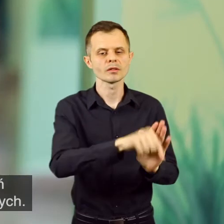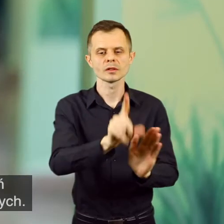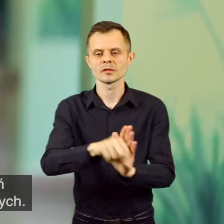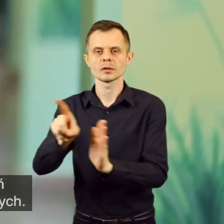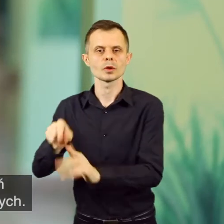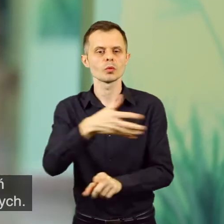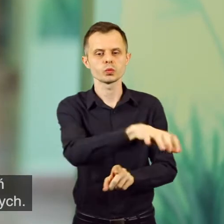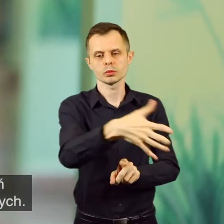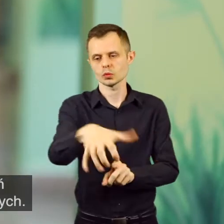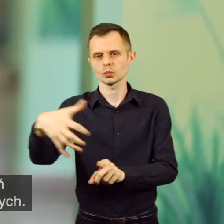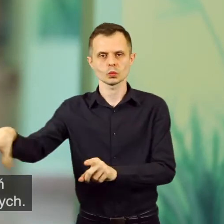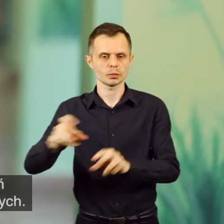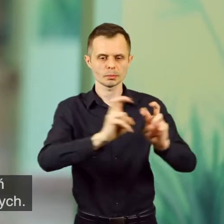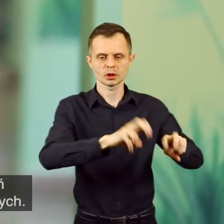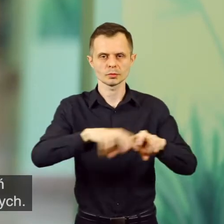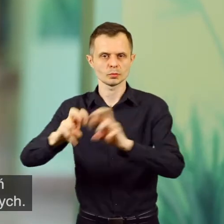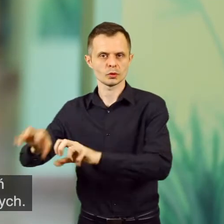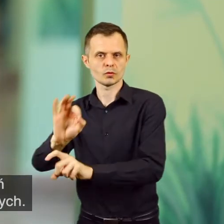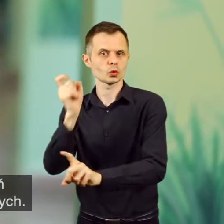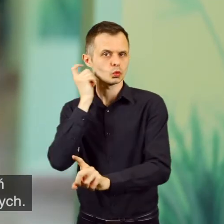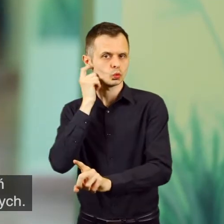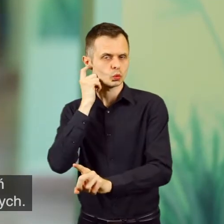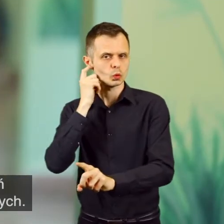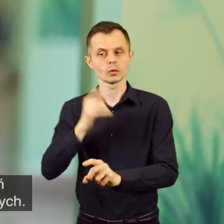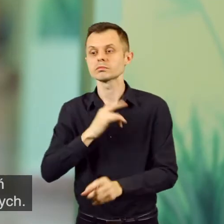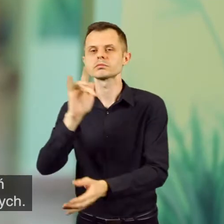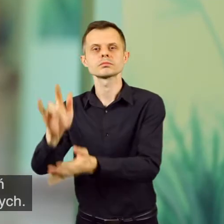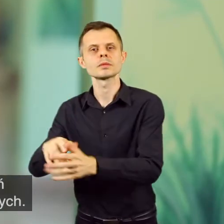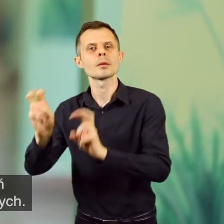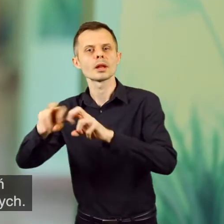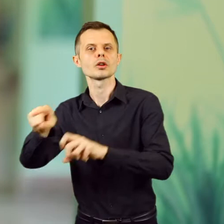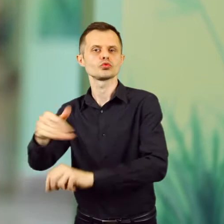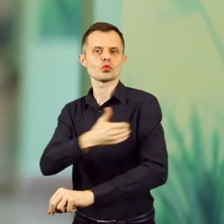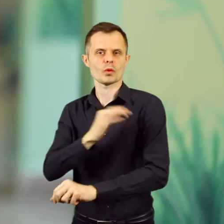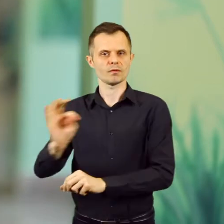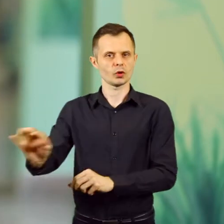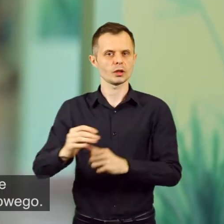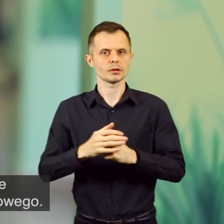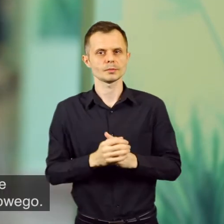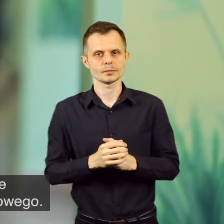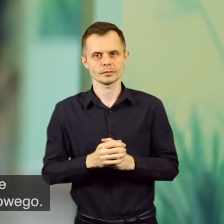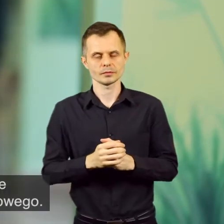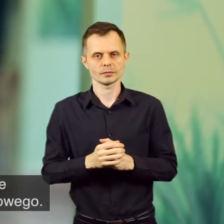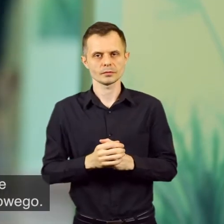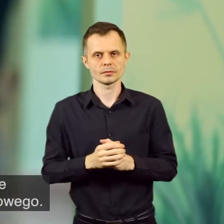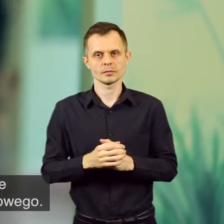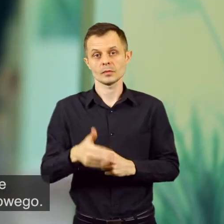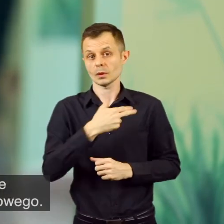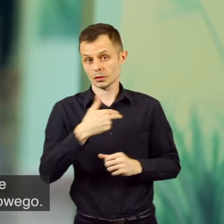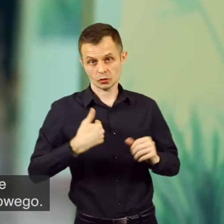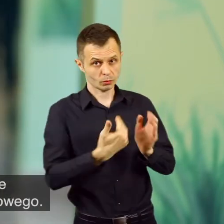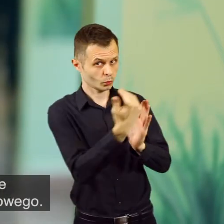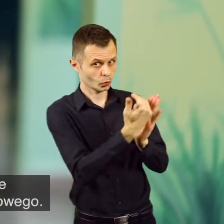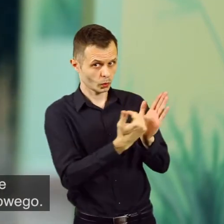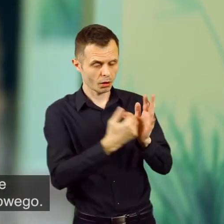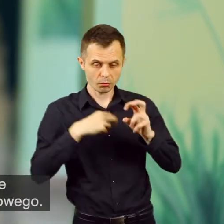z badań przesiewowych narządu słuchu przeprowadzonych w szkołach podstawowych. Badanie naszego